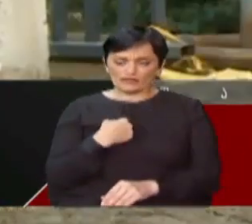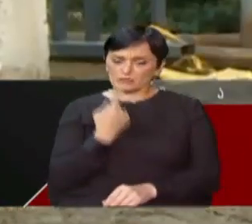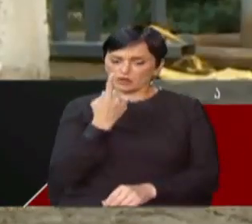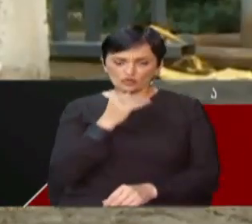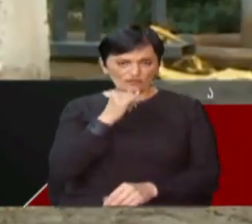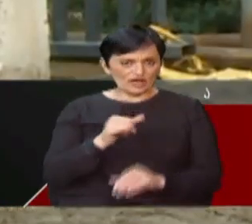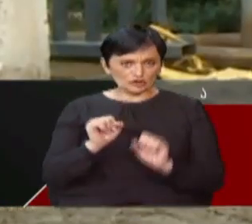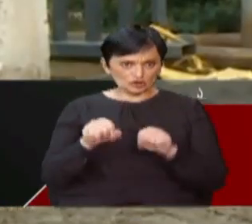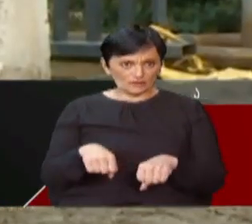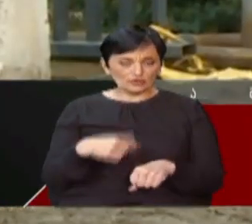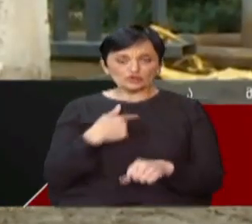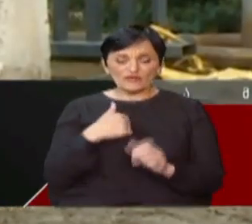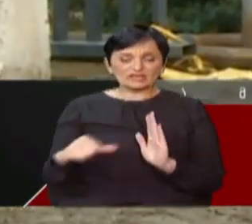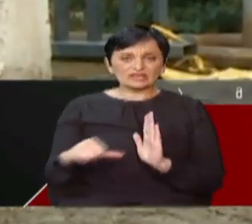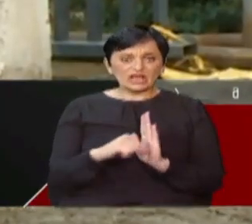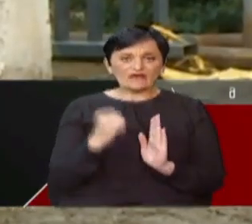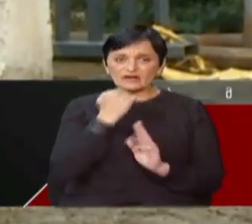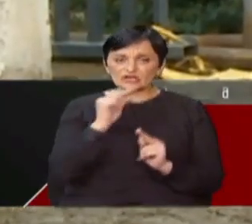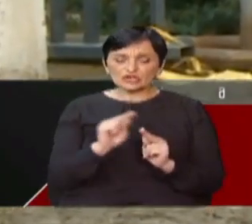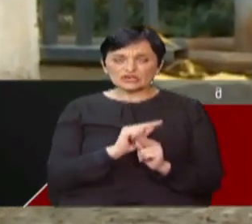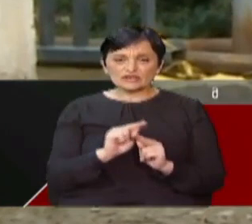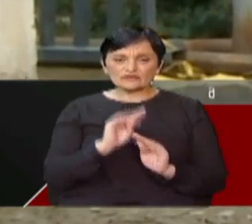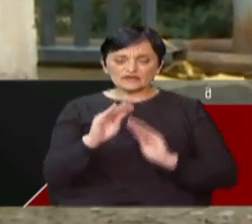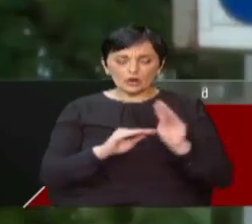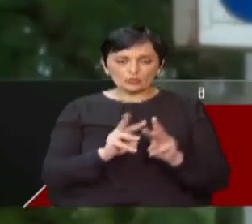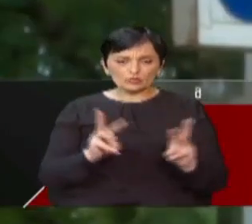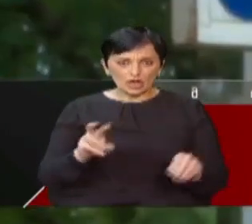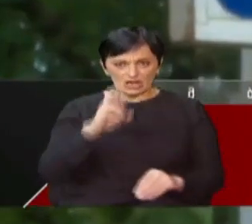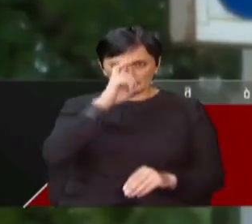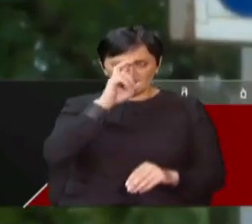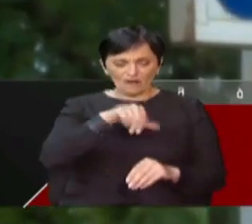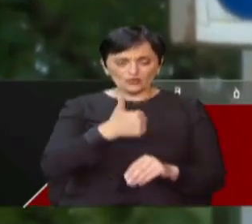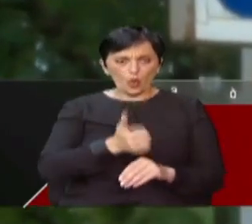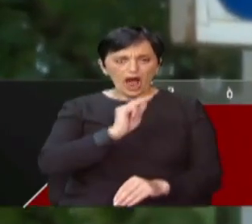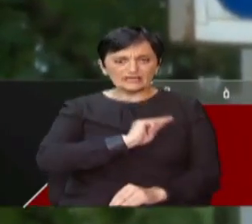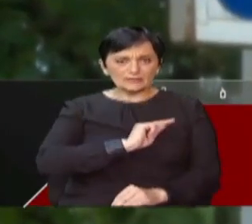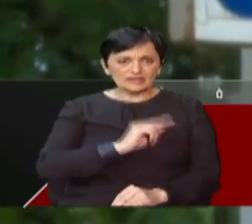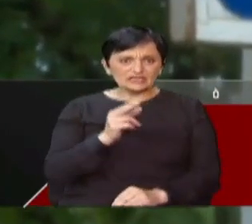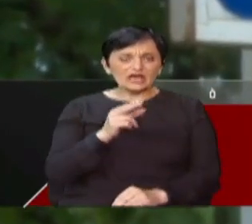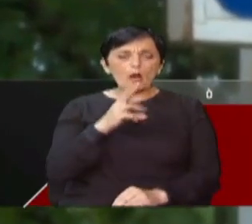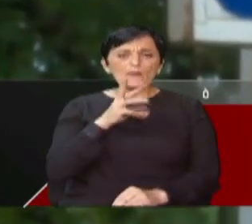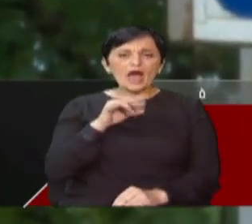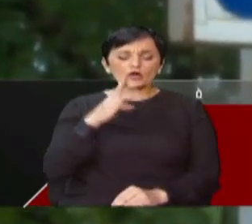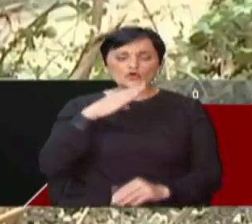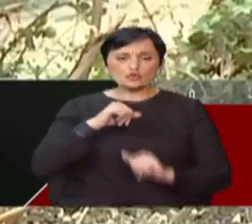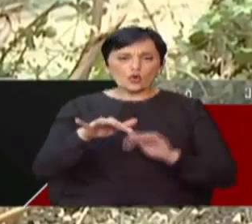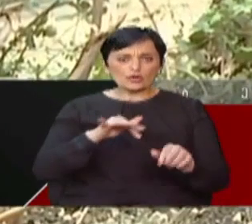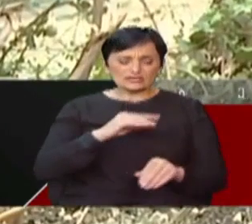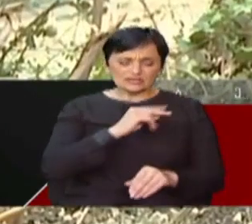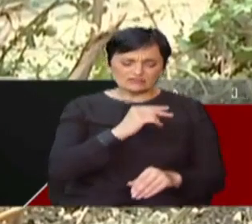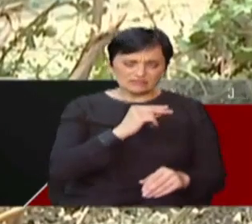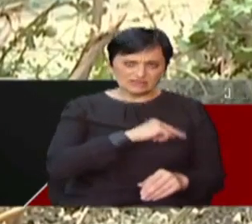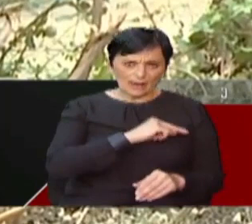შევძლებდით. ჩვენ დაგვეხმარა ინფრასტრუქტურის სამინისტრო, მთავრობის ადმინისტრაცია, მელიორაციის სამსახური, სოფლის